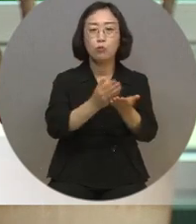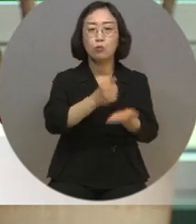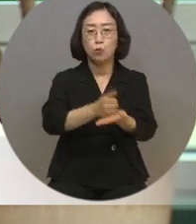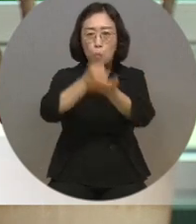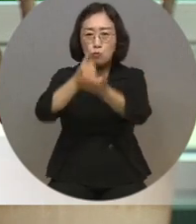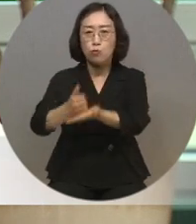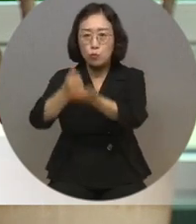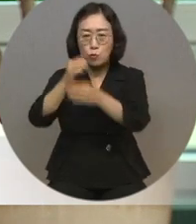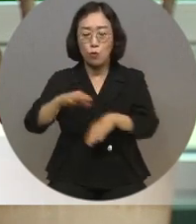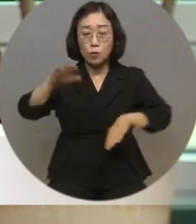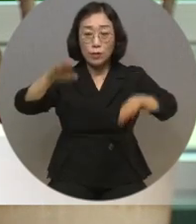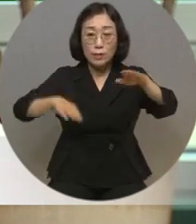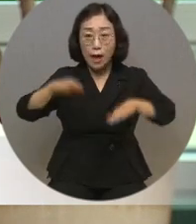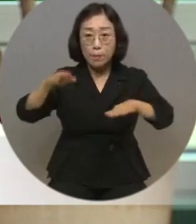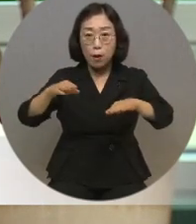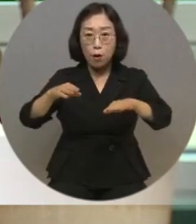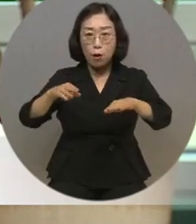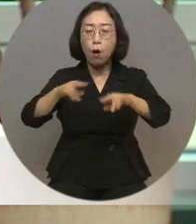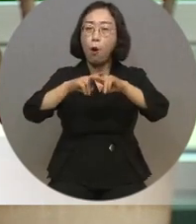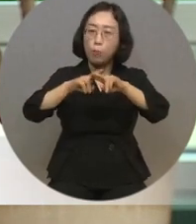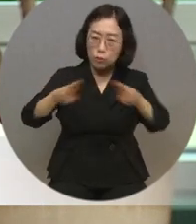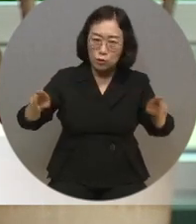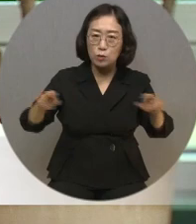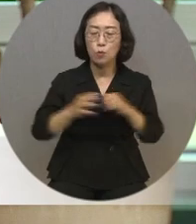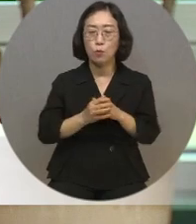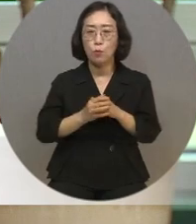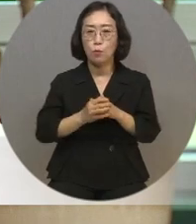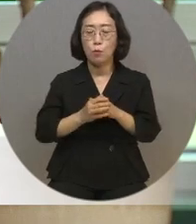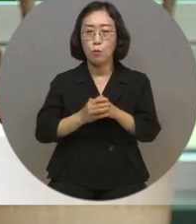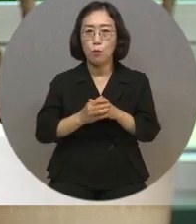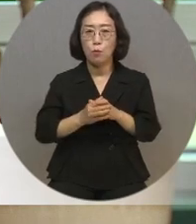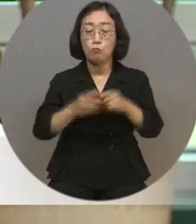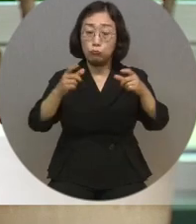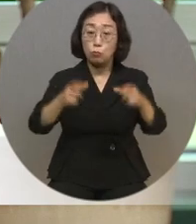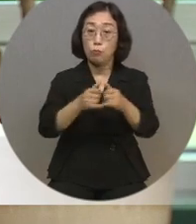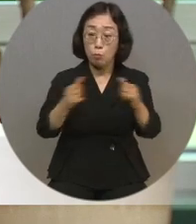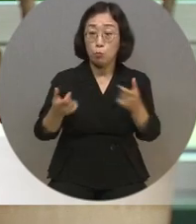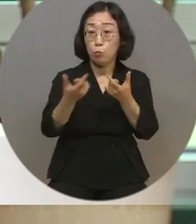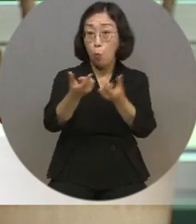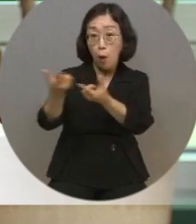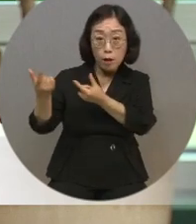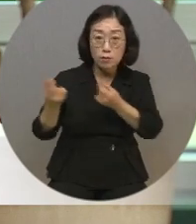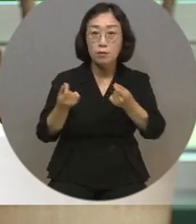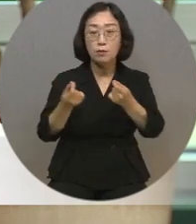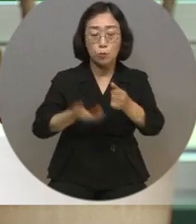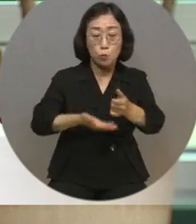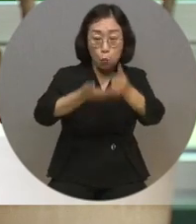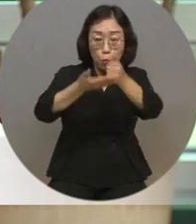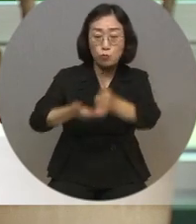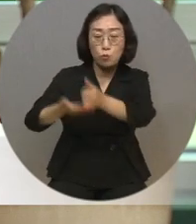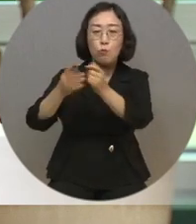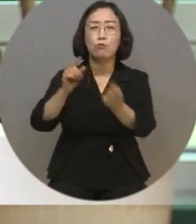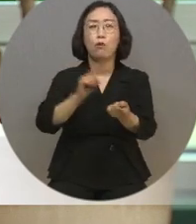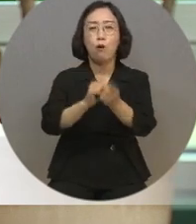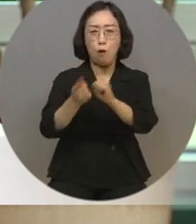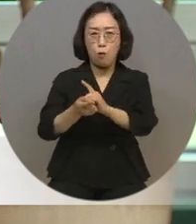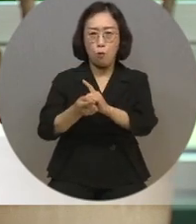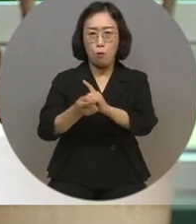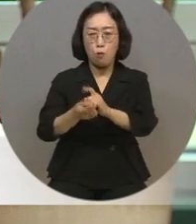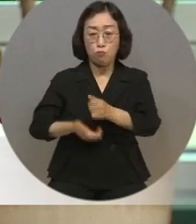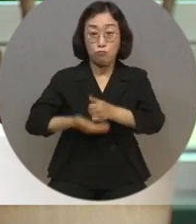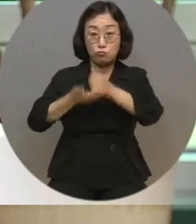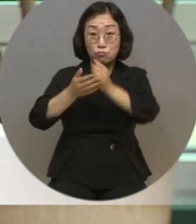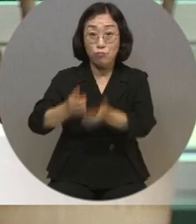차별이 없어지고 모두가 좀 시민으로 서로 존중하고 존중받는 그런